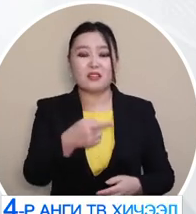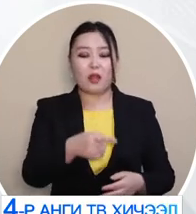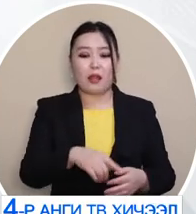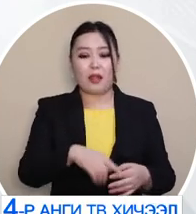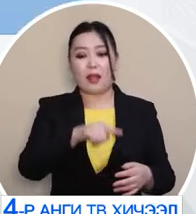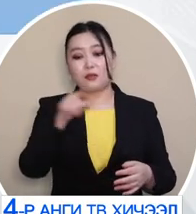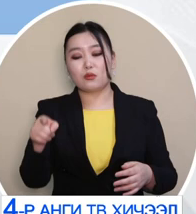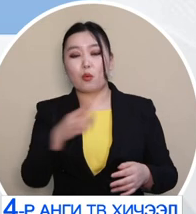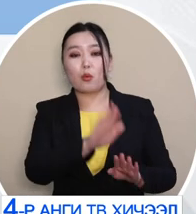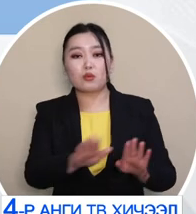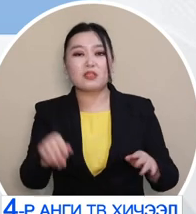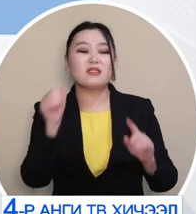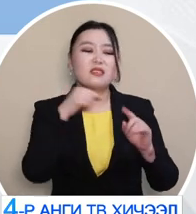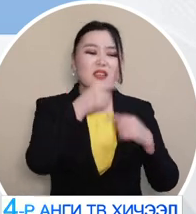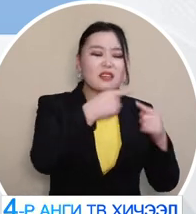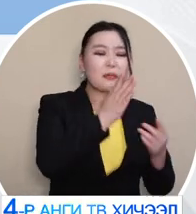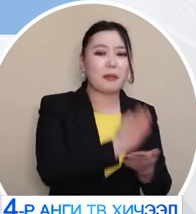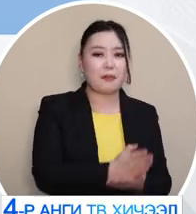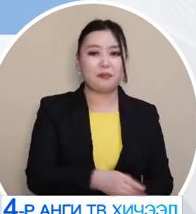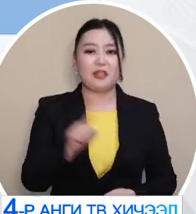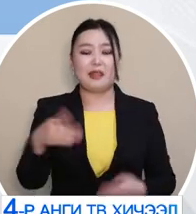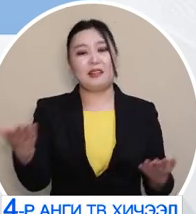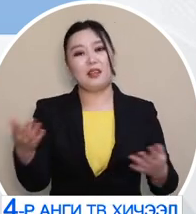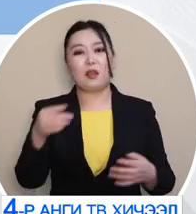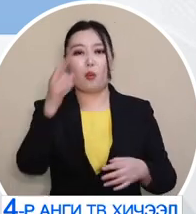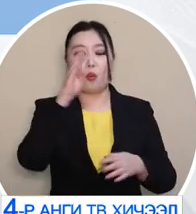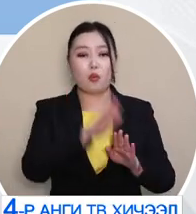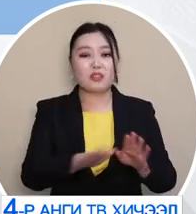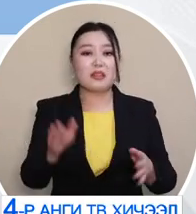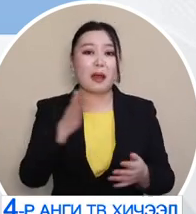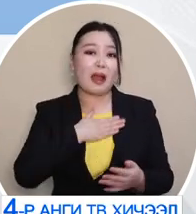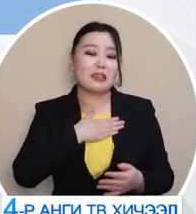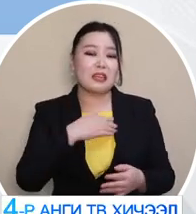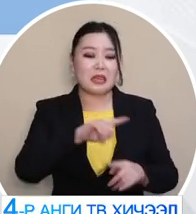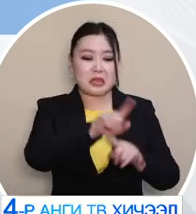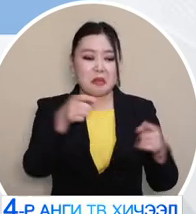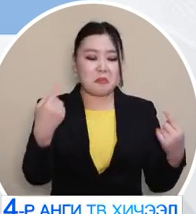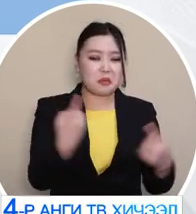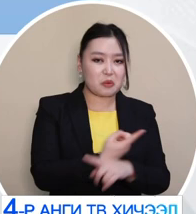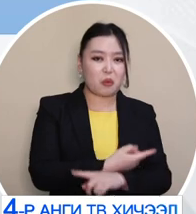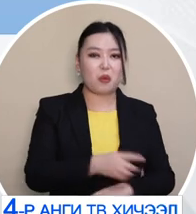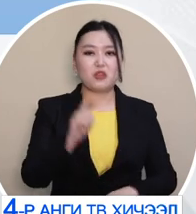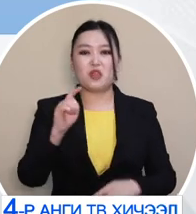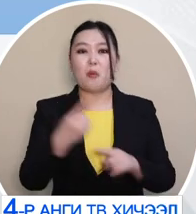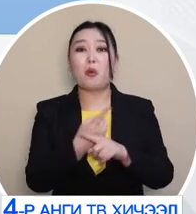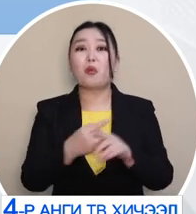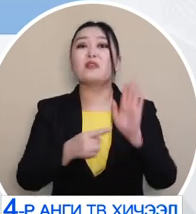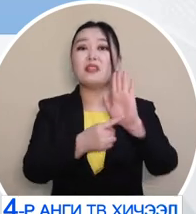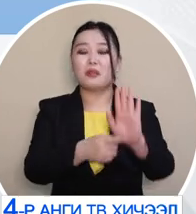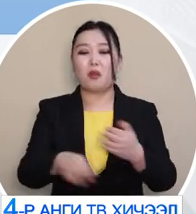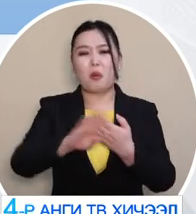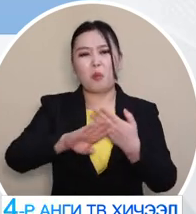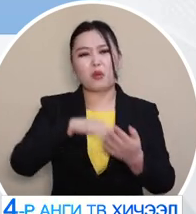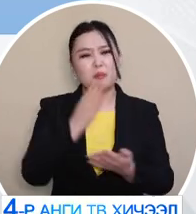байв. Гэтэл тэр хүүхдийн маань гимэн цохойж хөгн нэлрэв. Өмөөрч байсан буруугаа